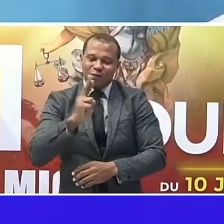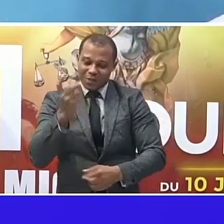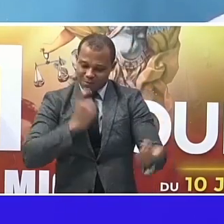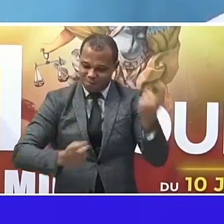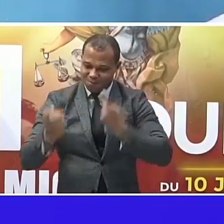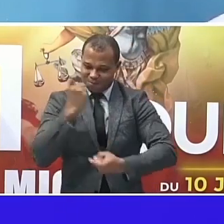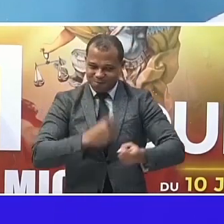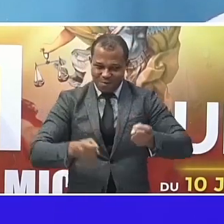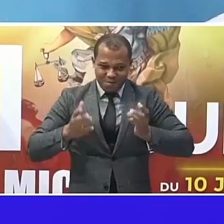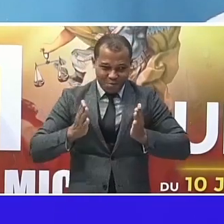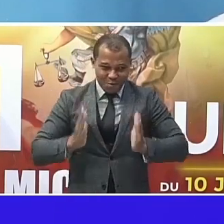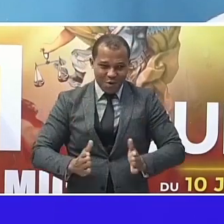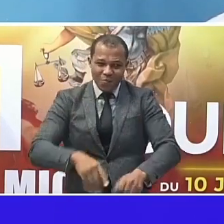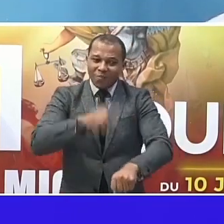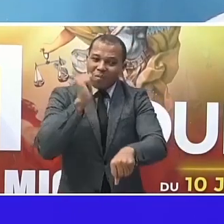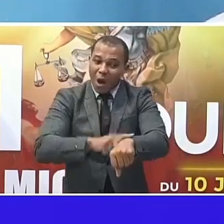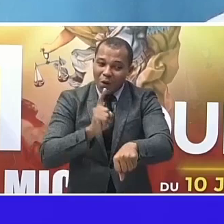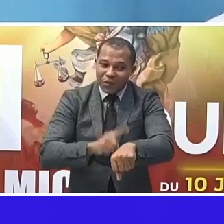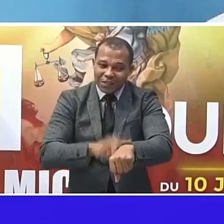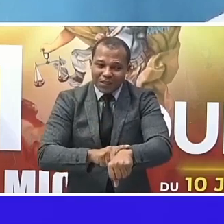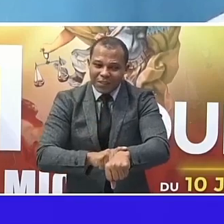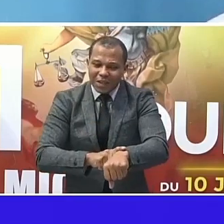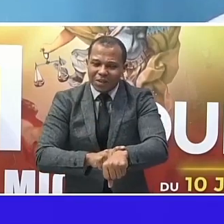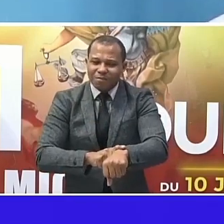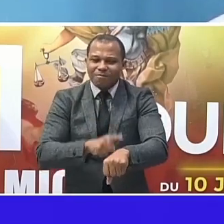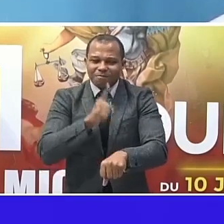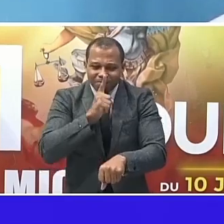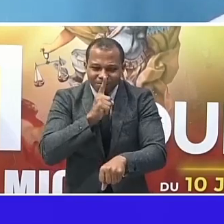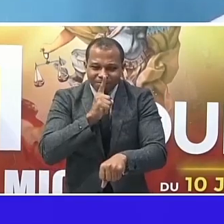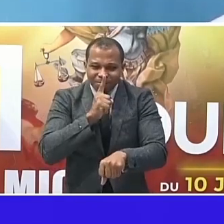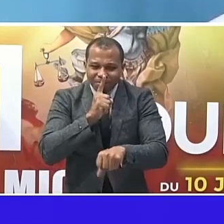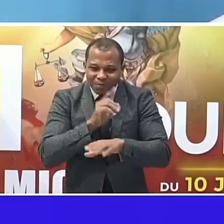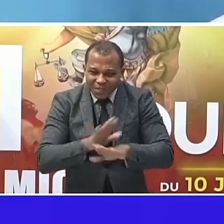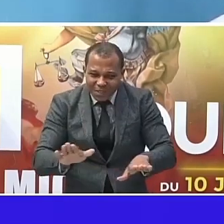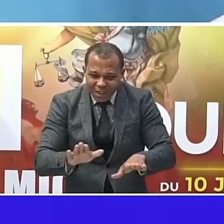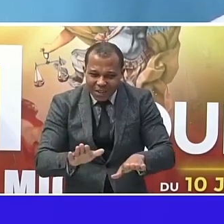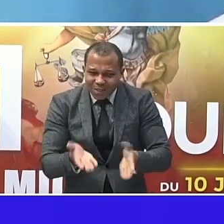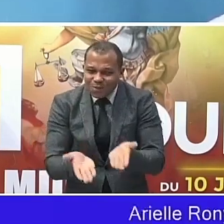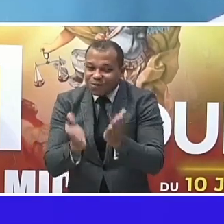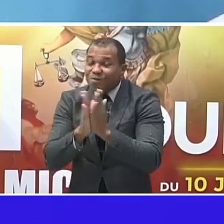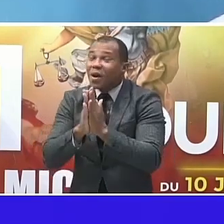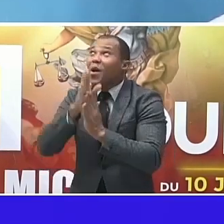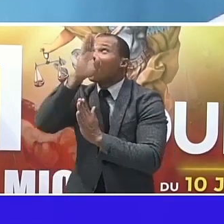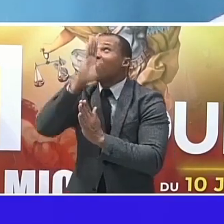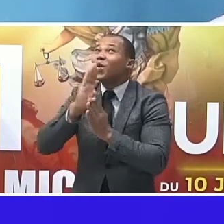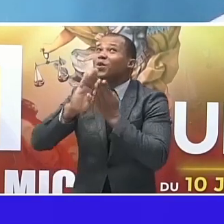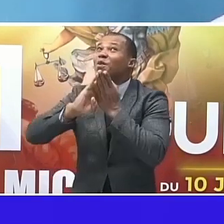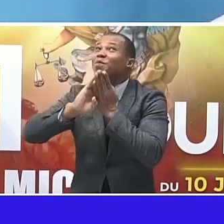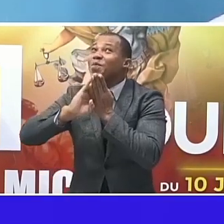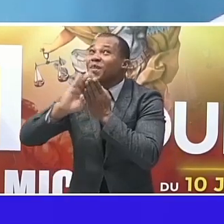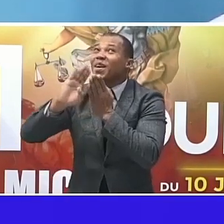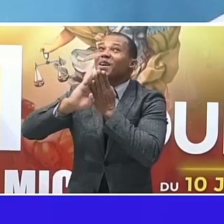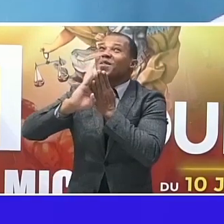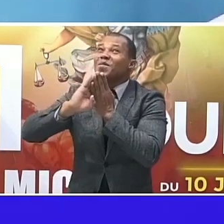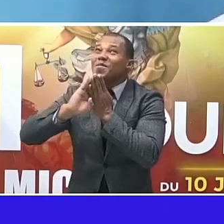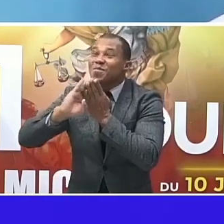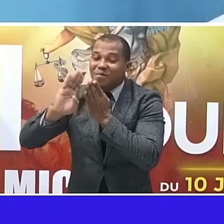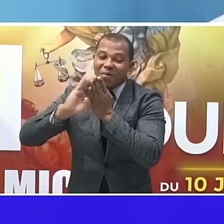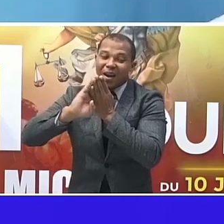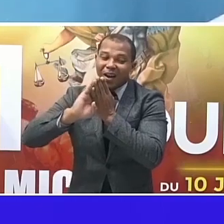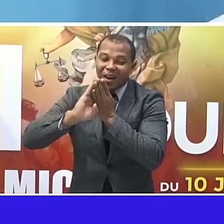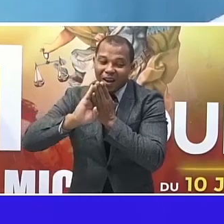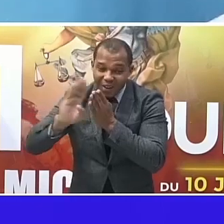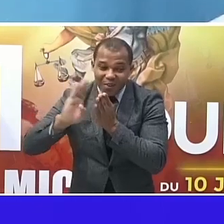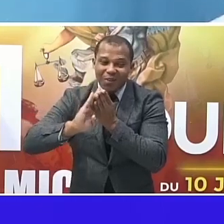temps pour nous demander bon Dieu pardon et tant ça n'apprendre dans le silence pour que nous capables garder fond que nous